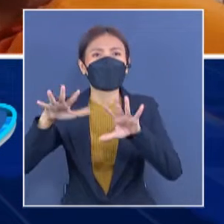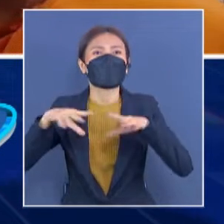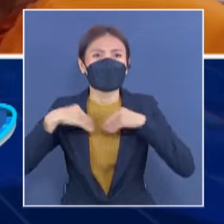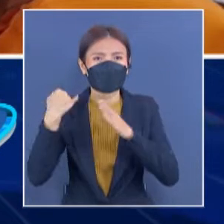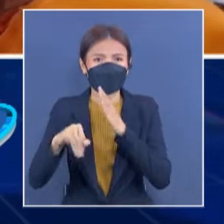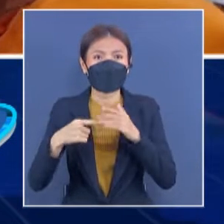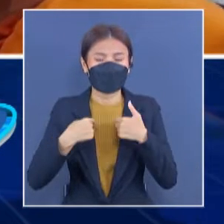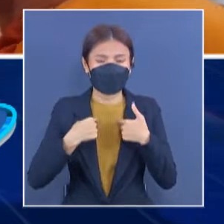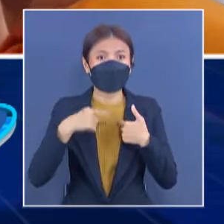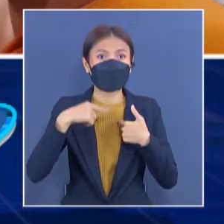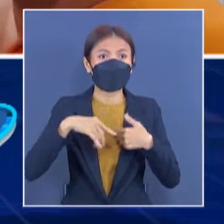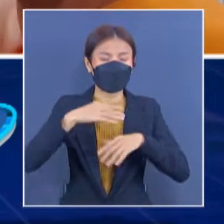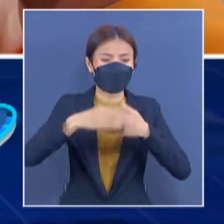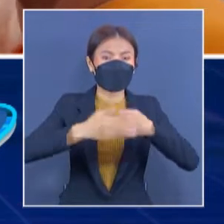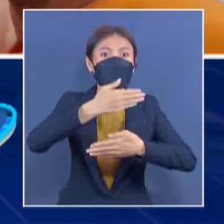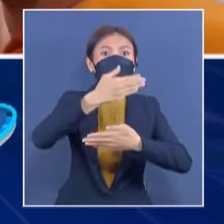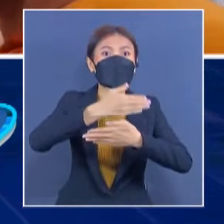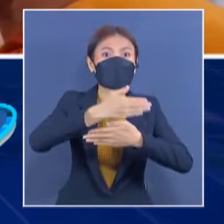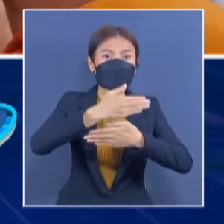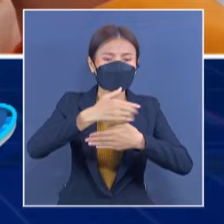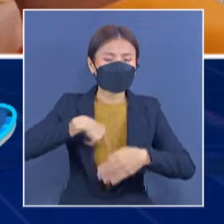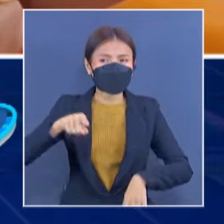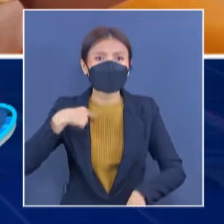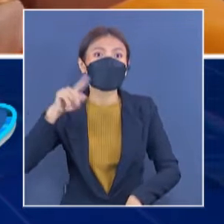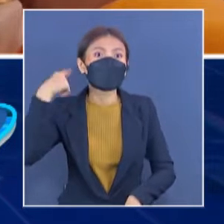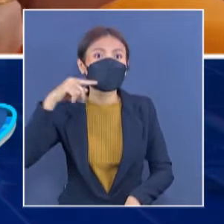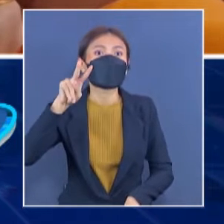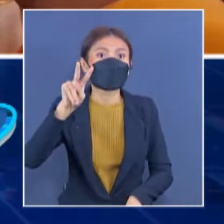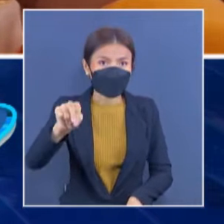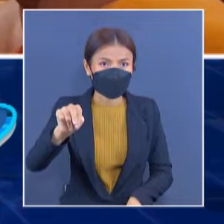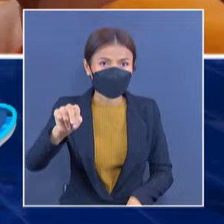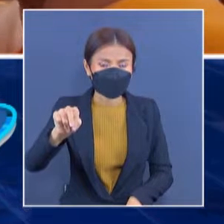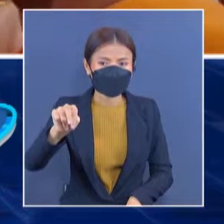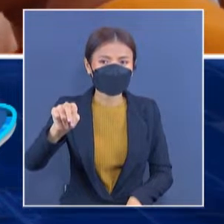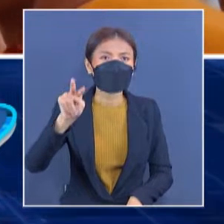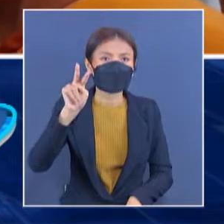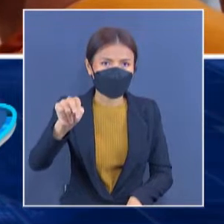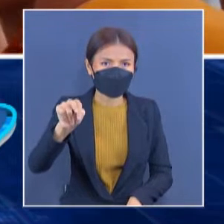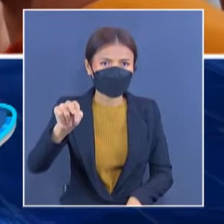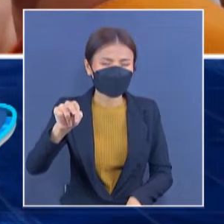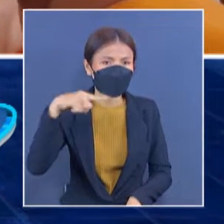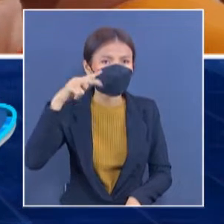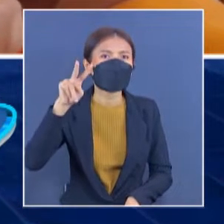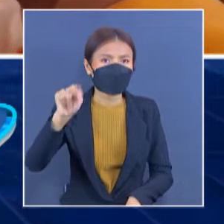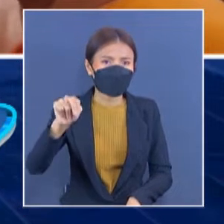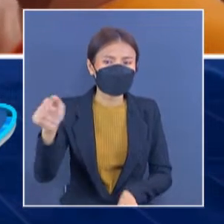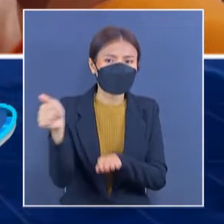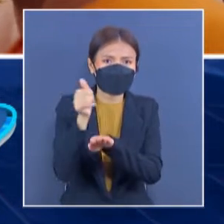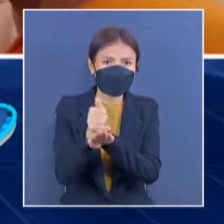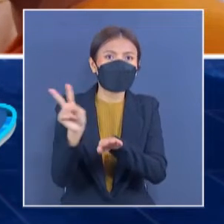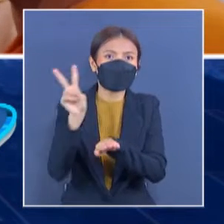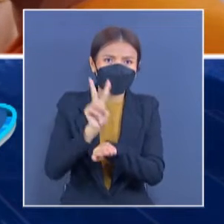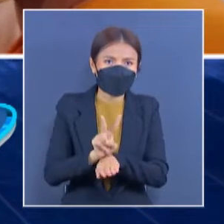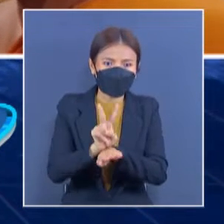ลประมาณ4ทุ่มก่อนที่จะมีความสัมพันธ์กันในรถครับแล้วก็อ้างว่าตนเ